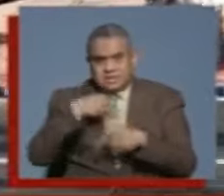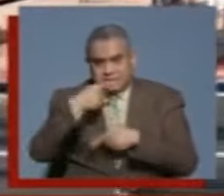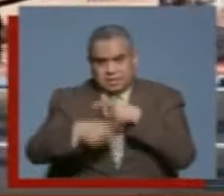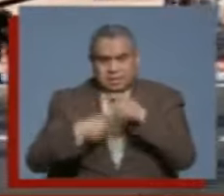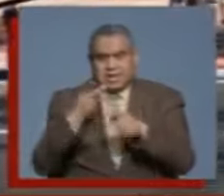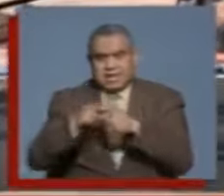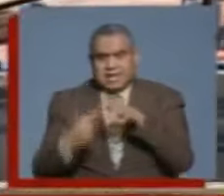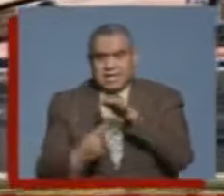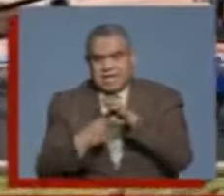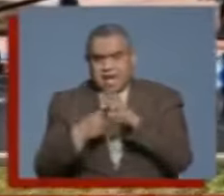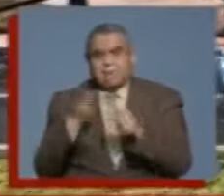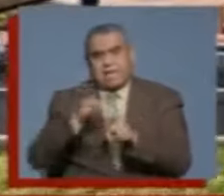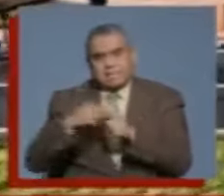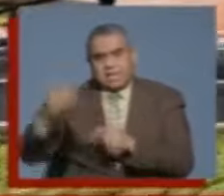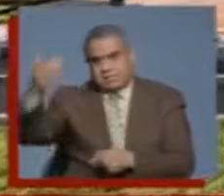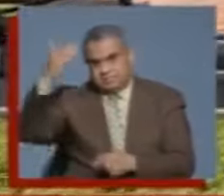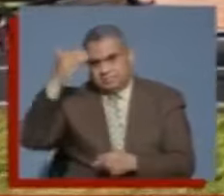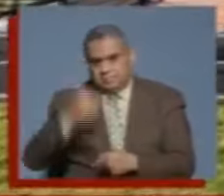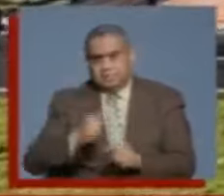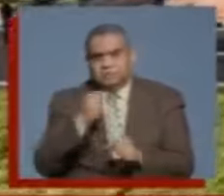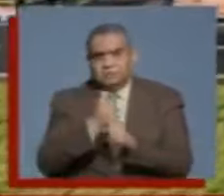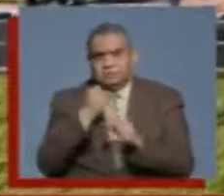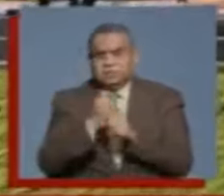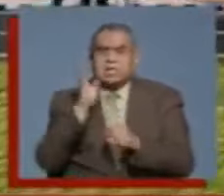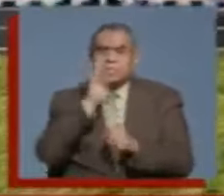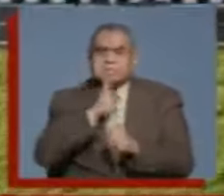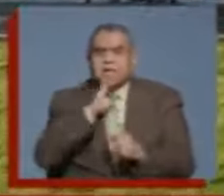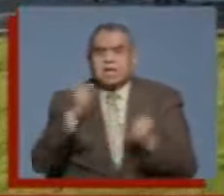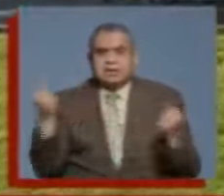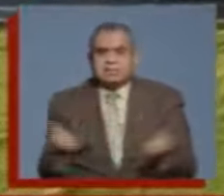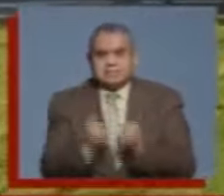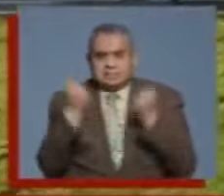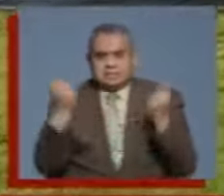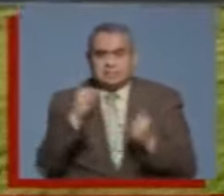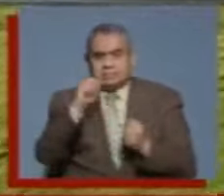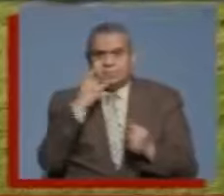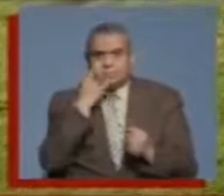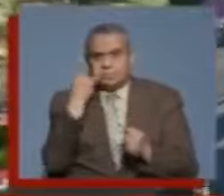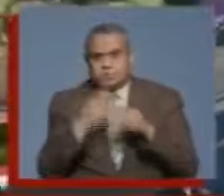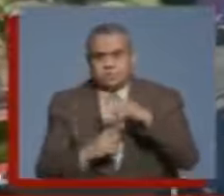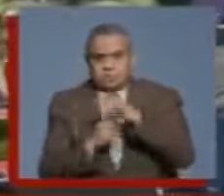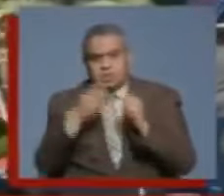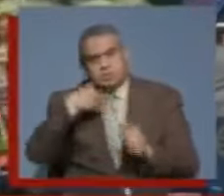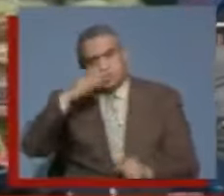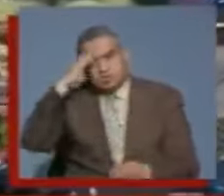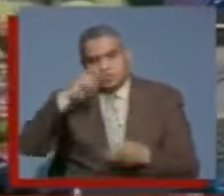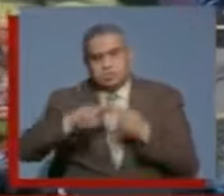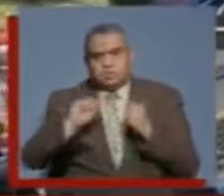وتستأنفوا يعني التعليم والتدريب اللي انتم بتقوموا بيه. شكرا جزيلا.